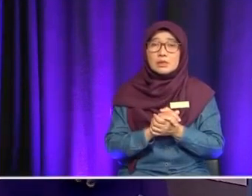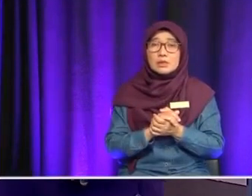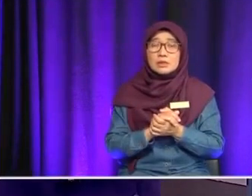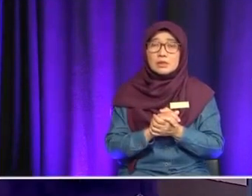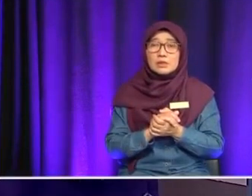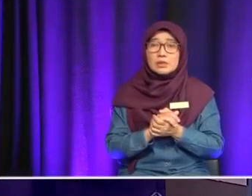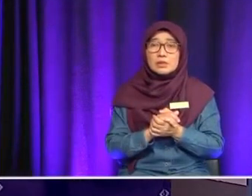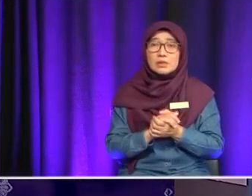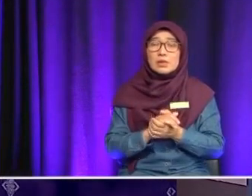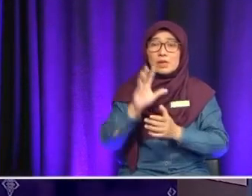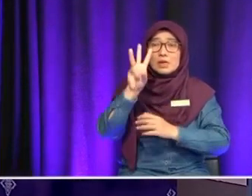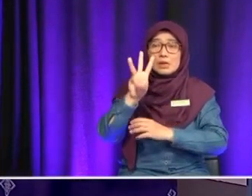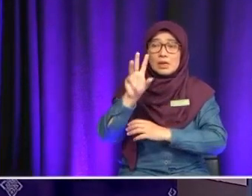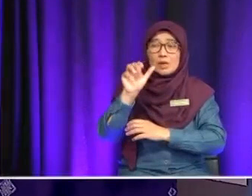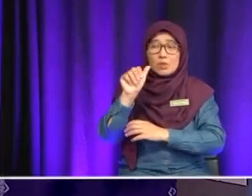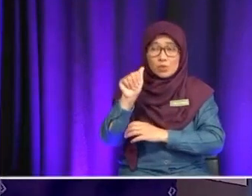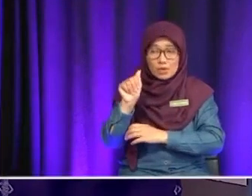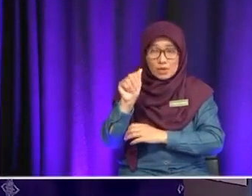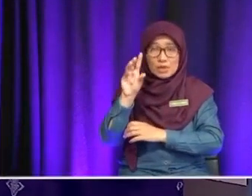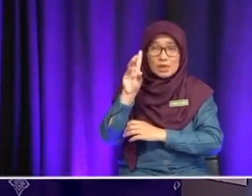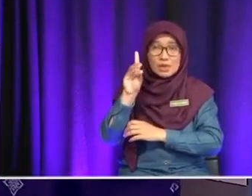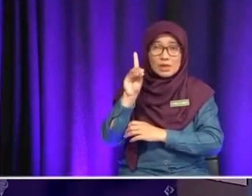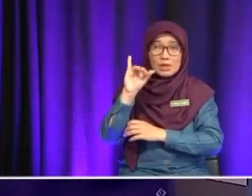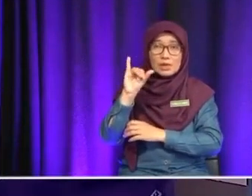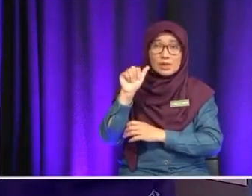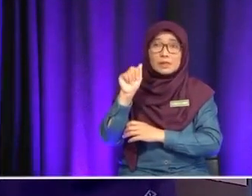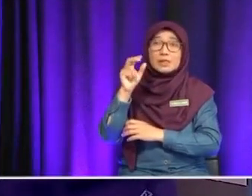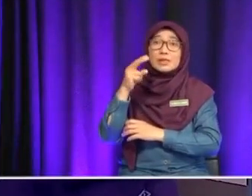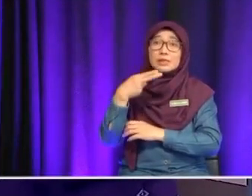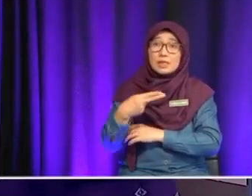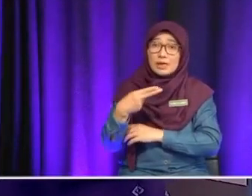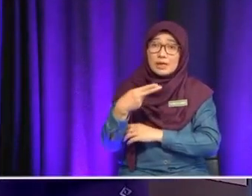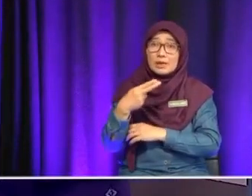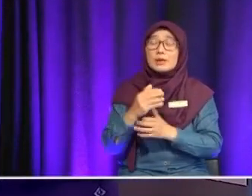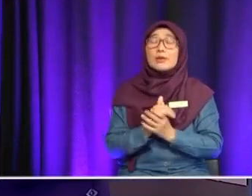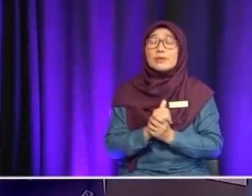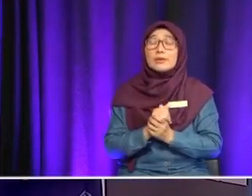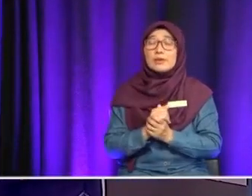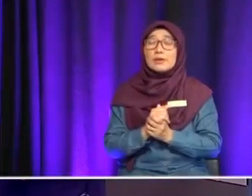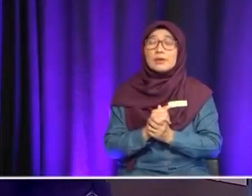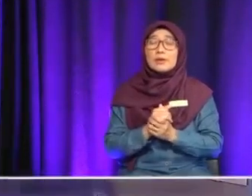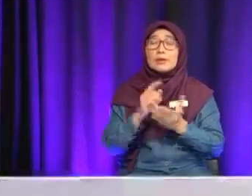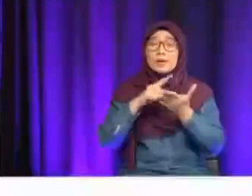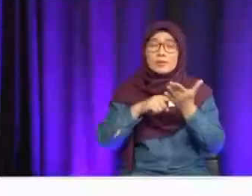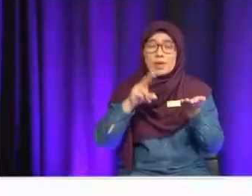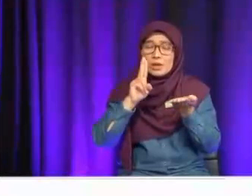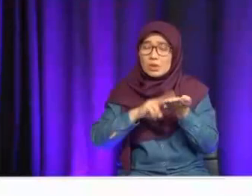iaitu wadi'ah. Apa itu wadi'ah? Wadi'ah ialah kontrak antara satu